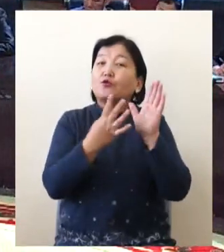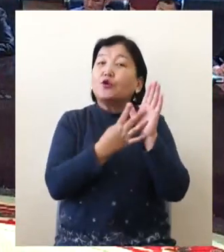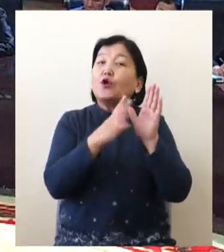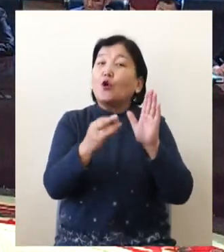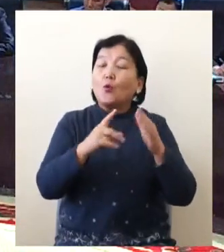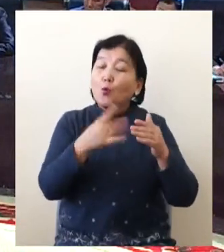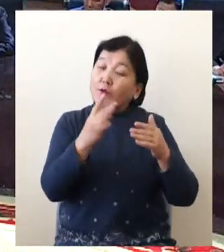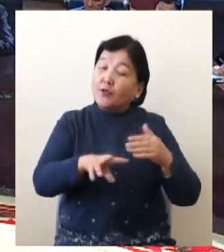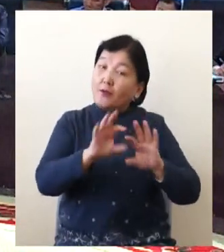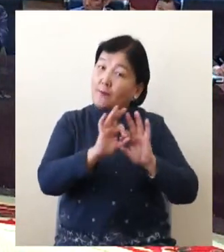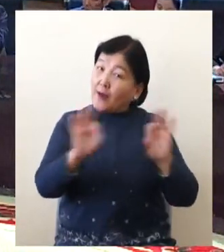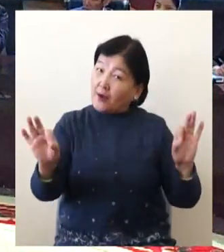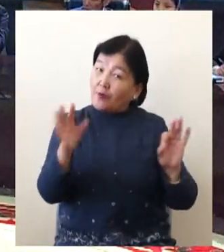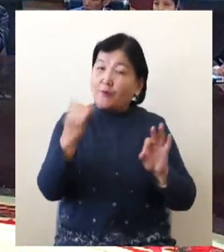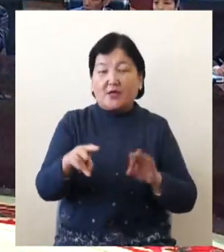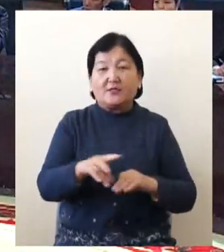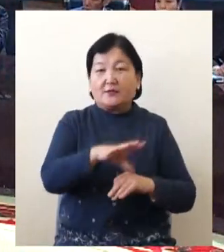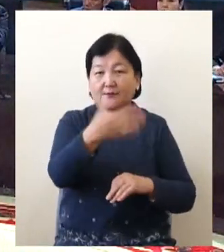явж ирсэн. Энэ бол нэг